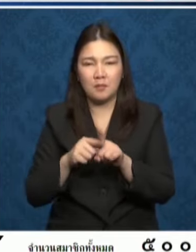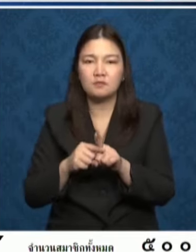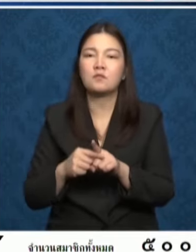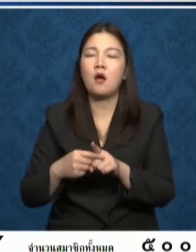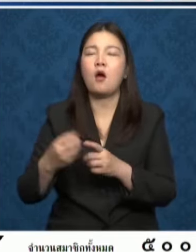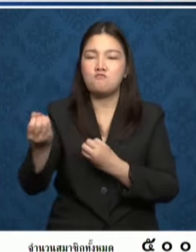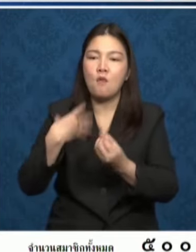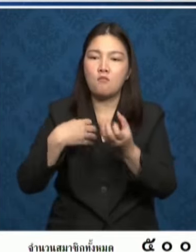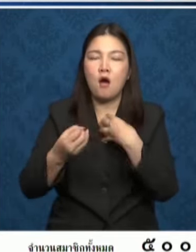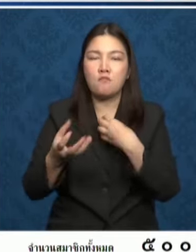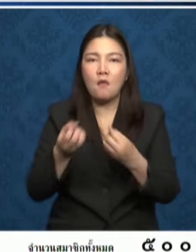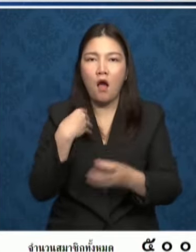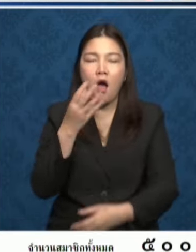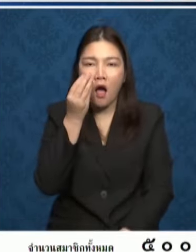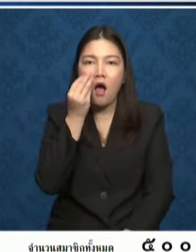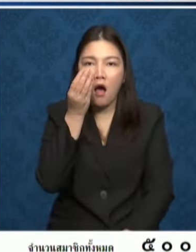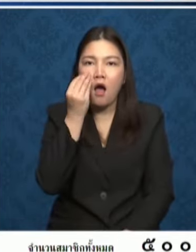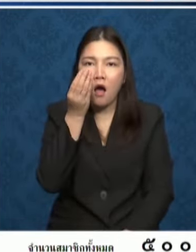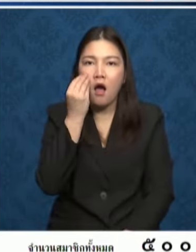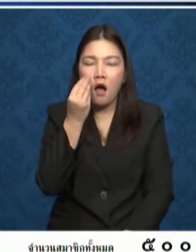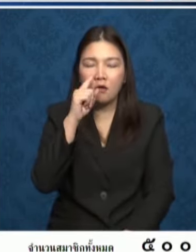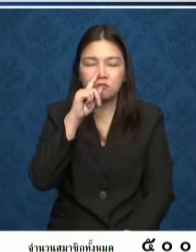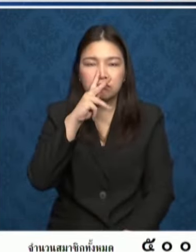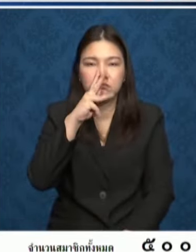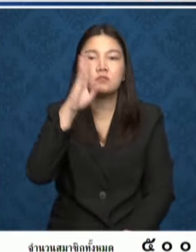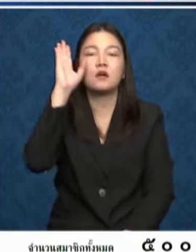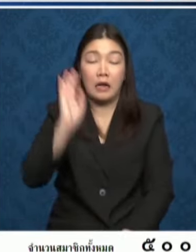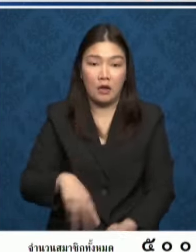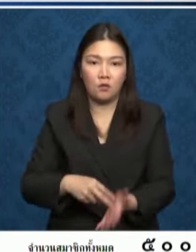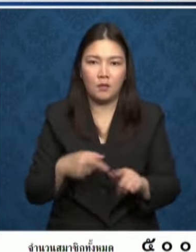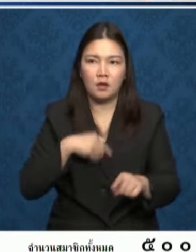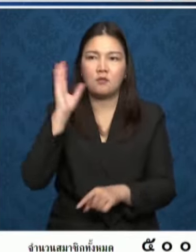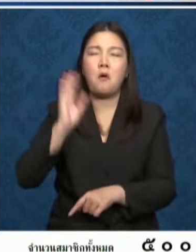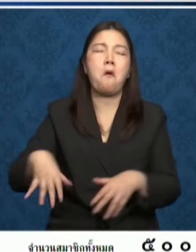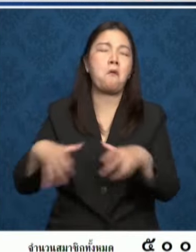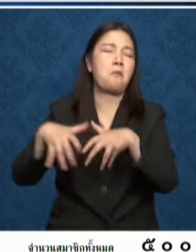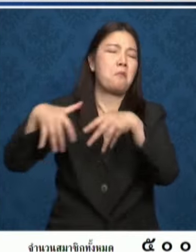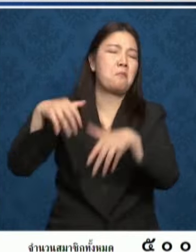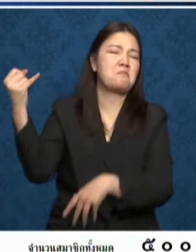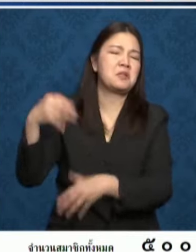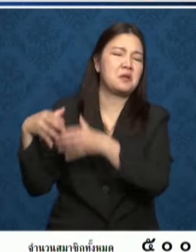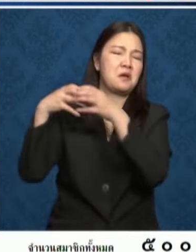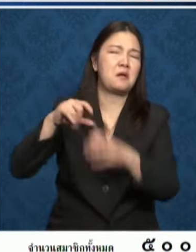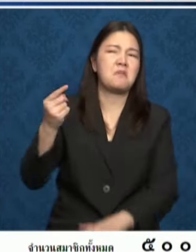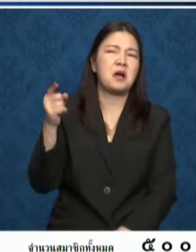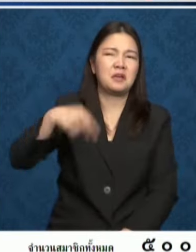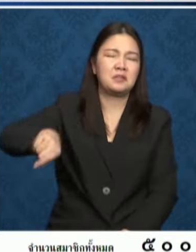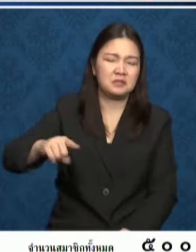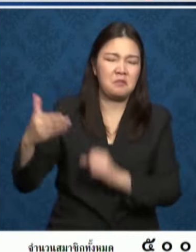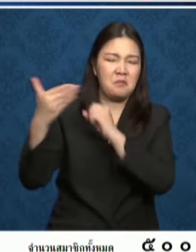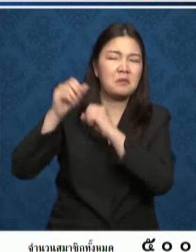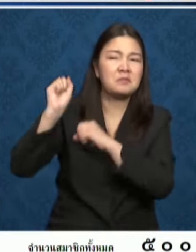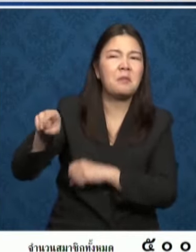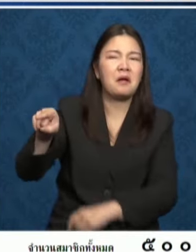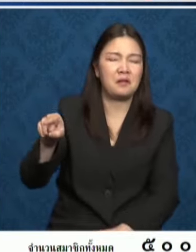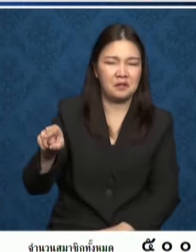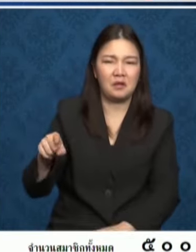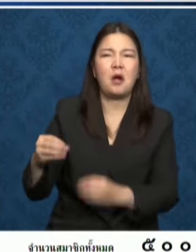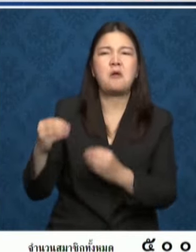ดำทำให้คนมีทัศนคติต่อกลุ่มชาติพันธุ์ว่าเป็นกลุ่มที่อพยกเข้ามาใหม่ค้ายยาเสพติดแล้วก็